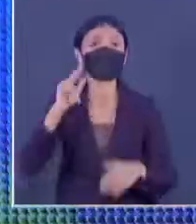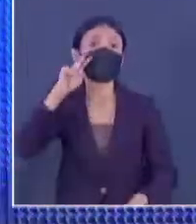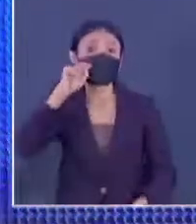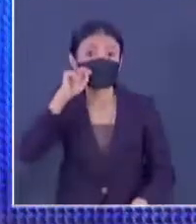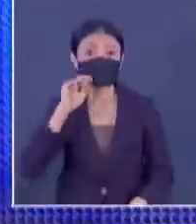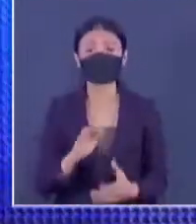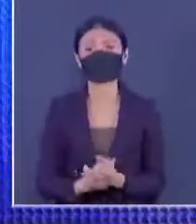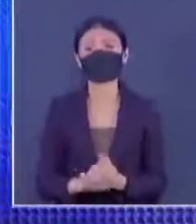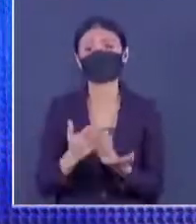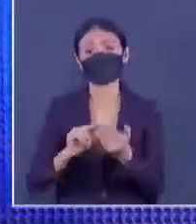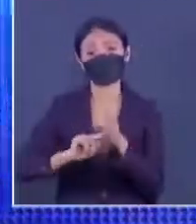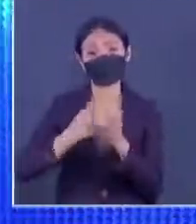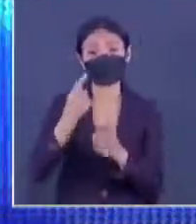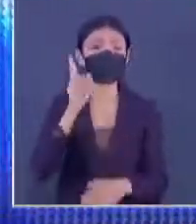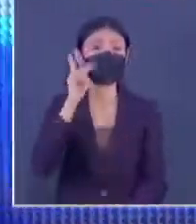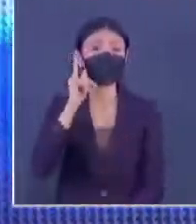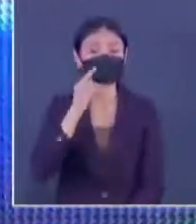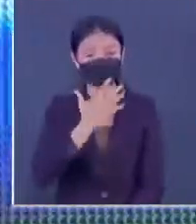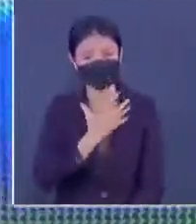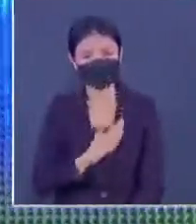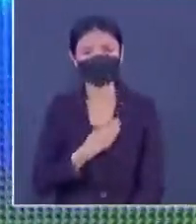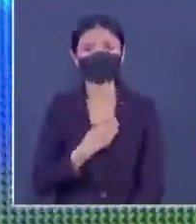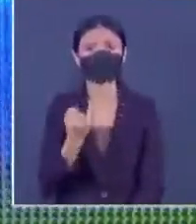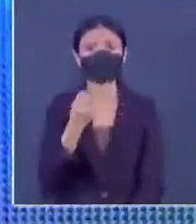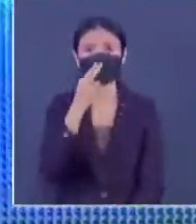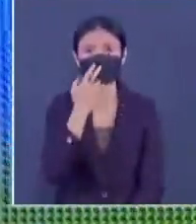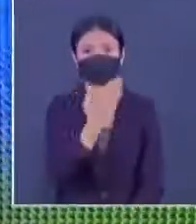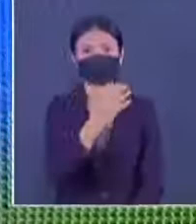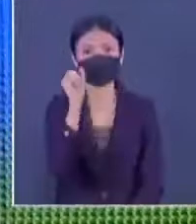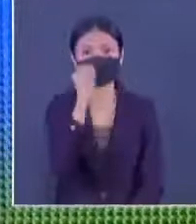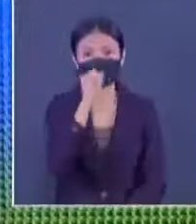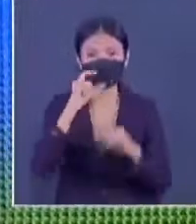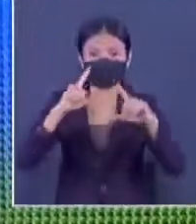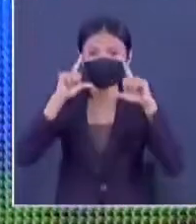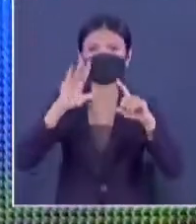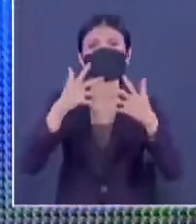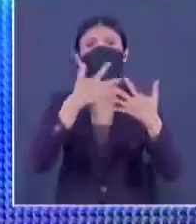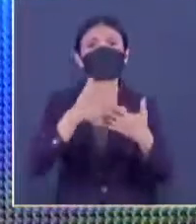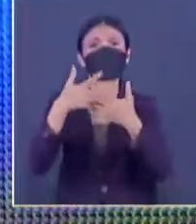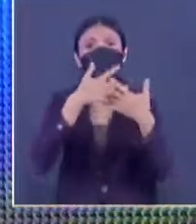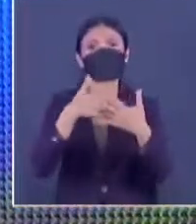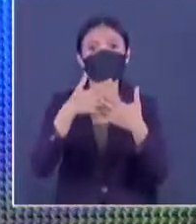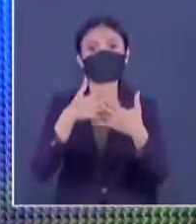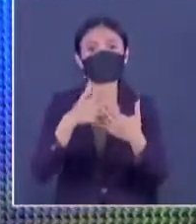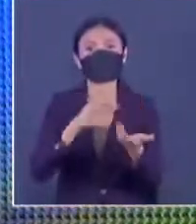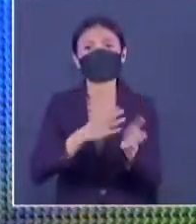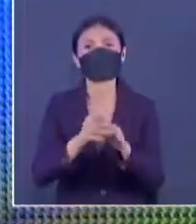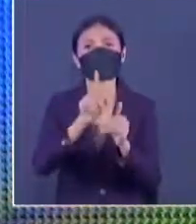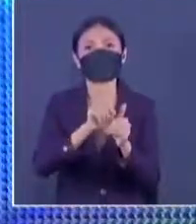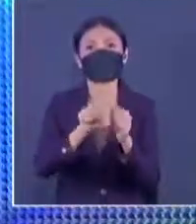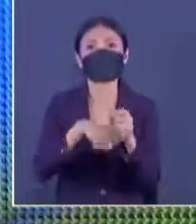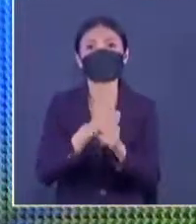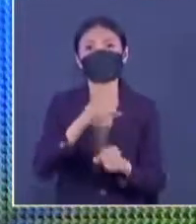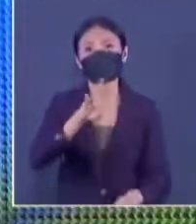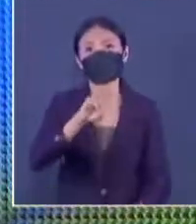ก็10สตาร์บันเทิงวันนี้เริ่มต้นกันด้วยข่าวเศร้านะคะกับการจากไปของนักร้องดังชาวอเมริกันซาร่าแดชค่ะที่ได้เสียชีวิตลงในวัย